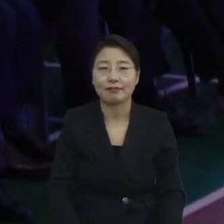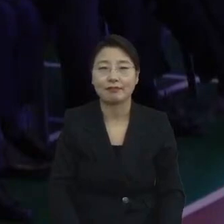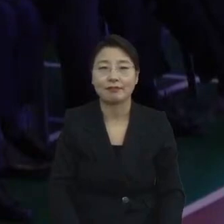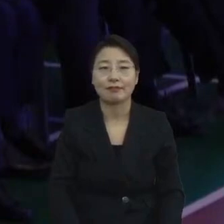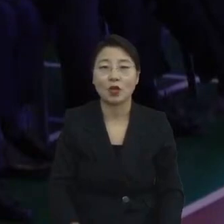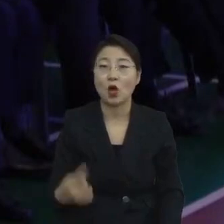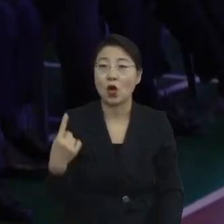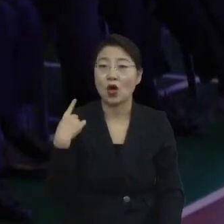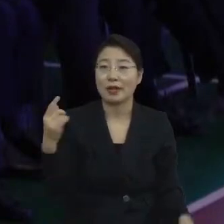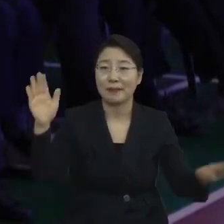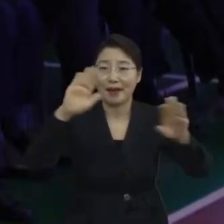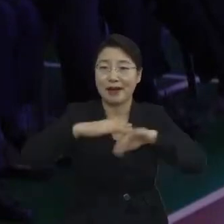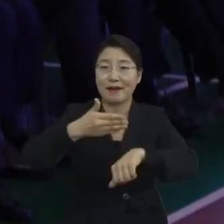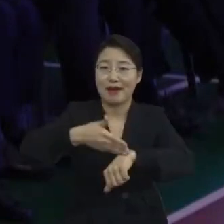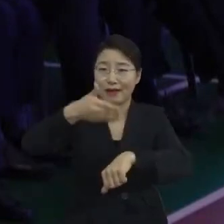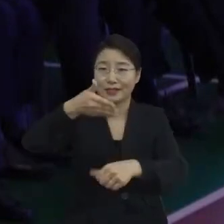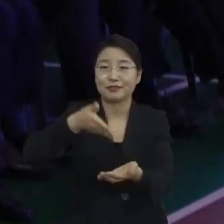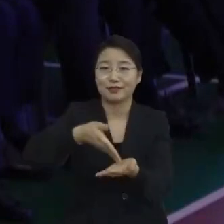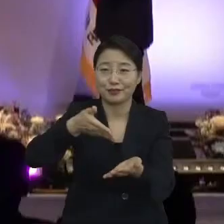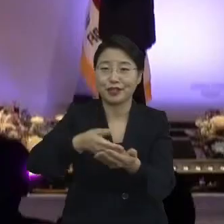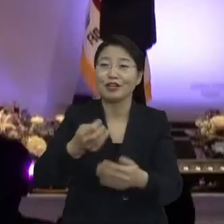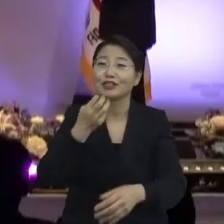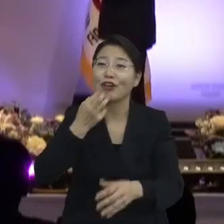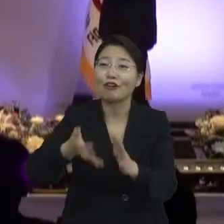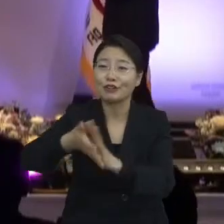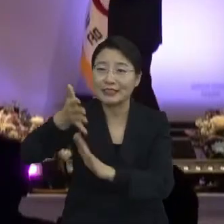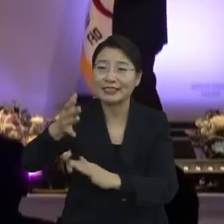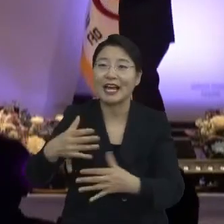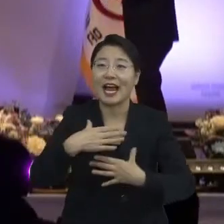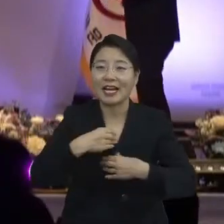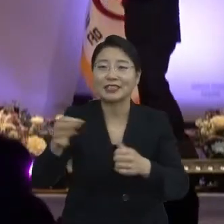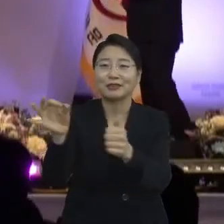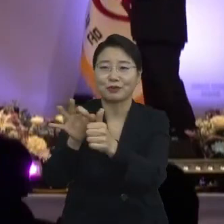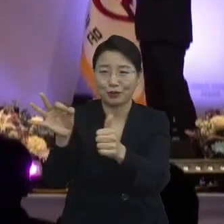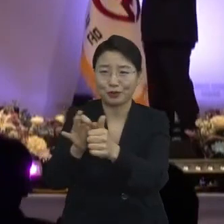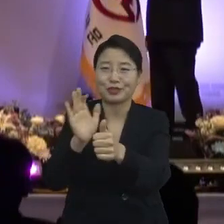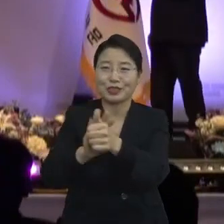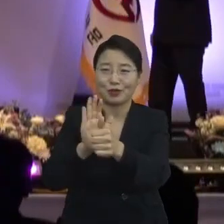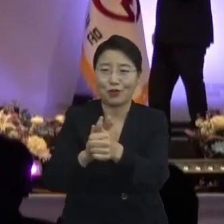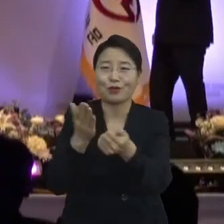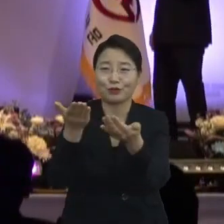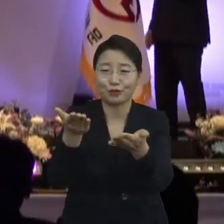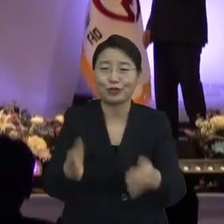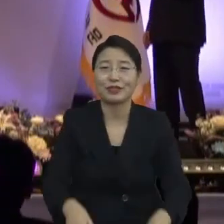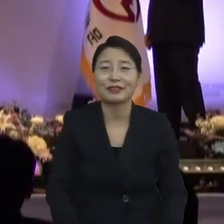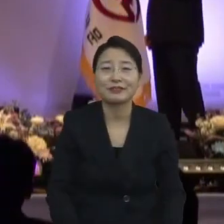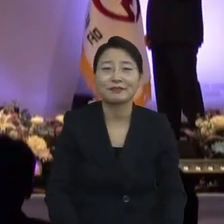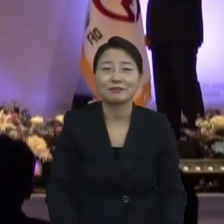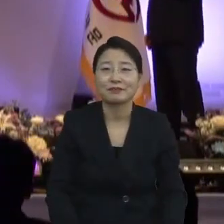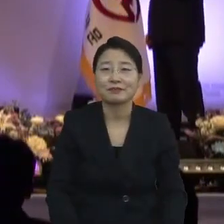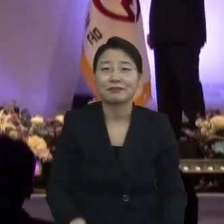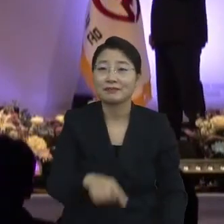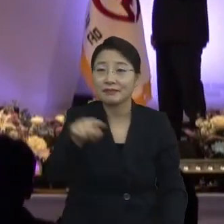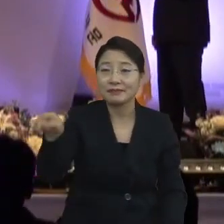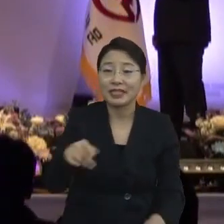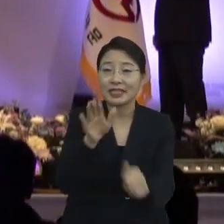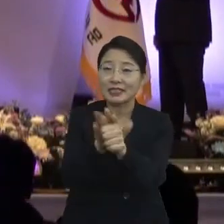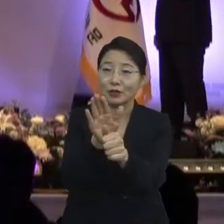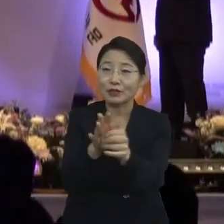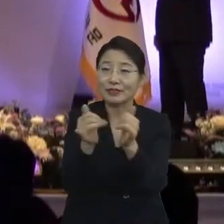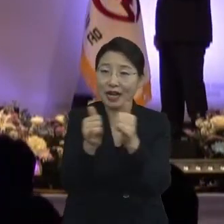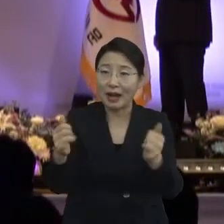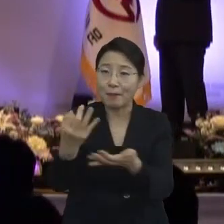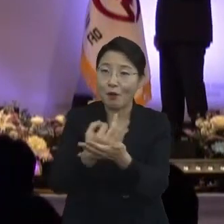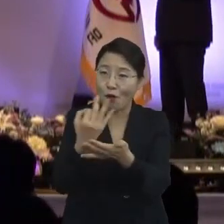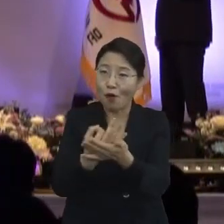이건 어저께 9시 뉴스인데 갖고 왔는데요. 시범 운영하고 있습니다. 지원 대상자들의 근로소득에 어떤 변화가 있었는지 김민혁